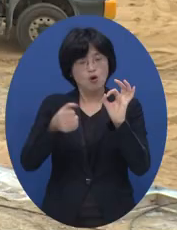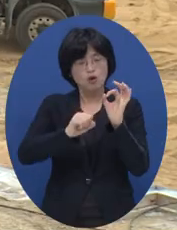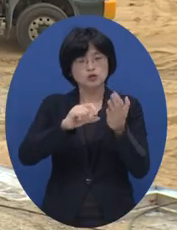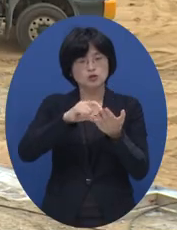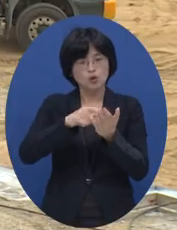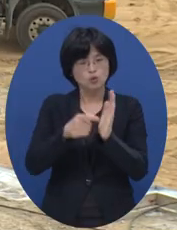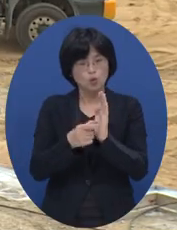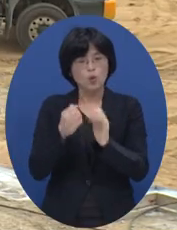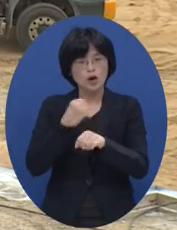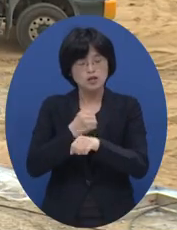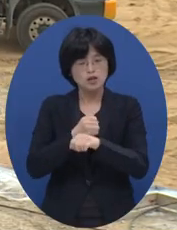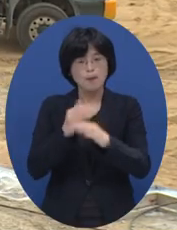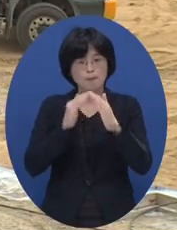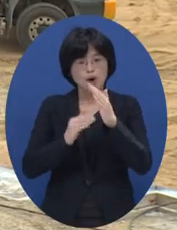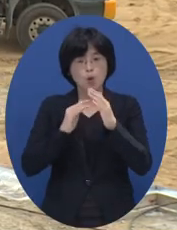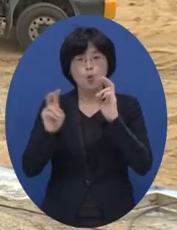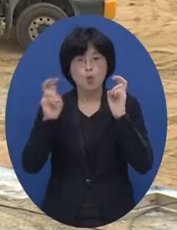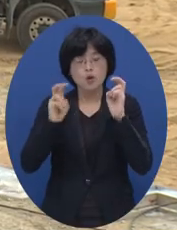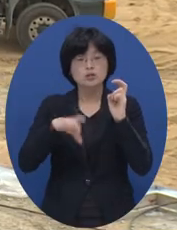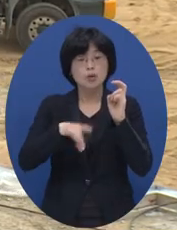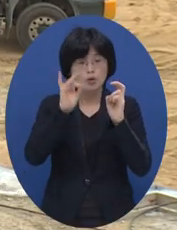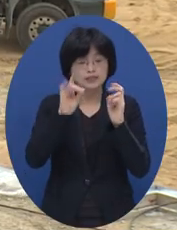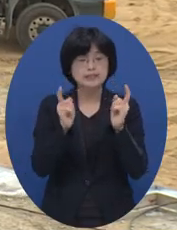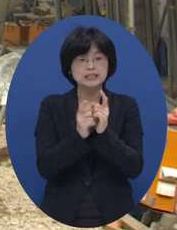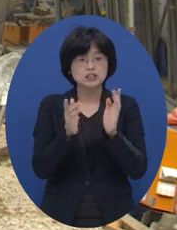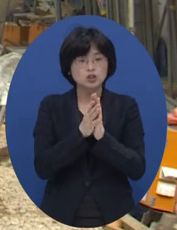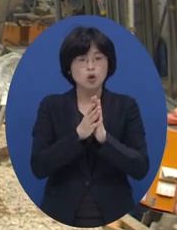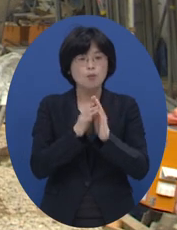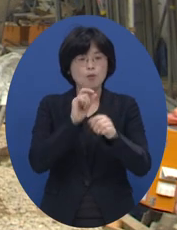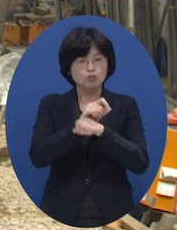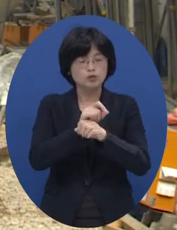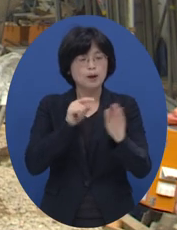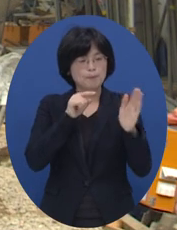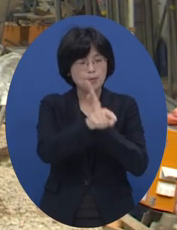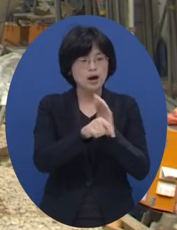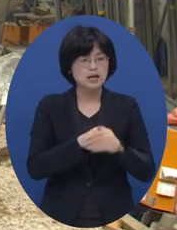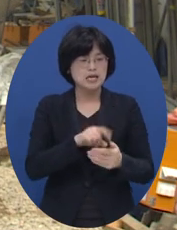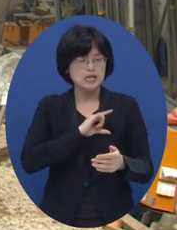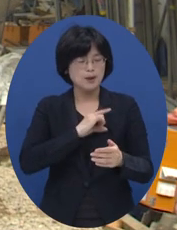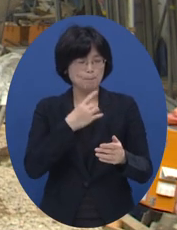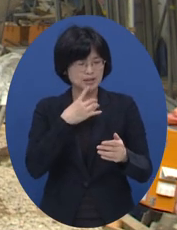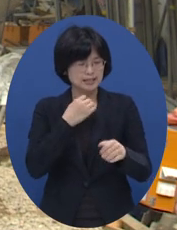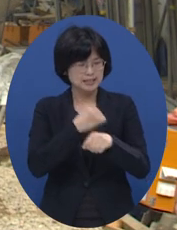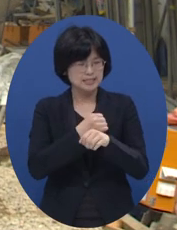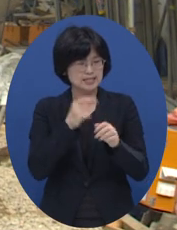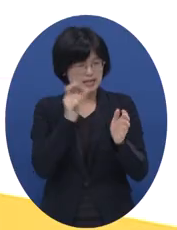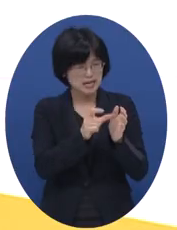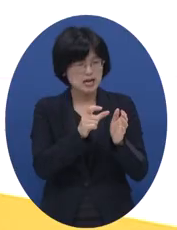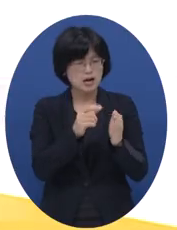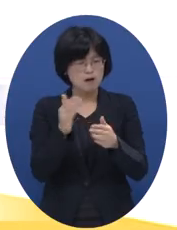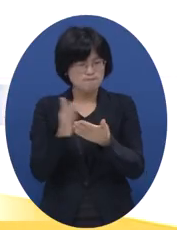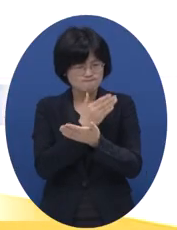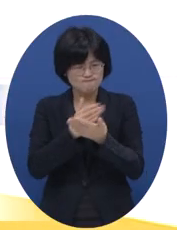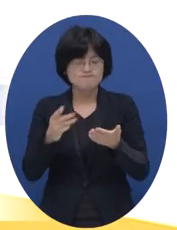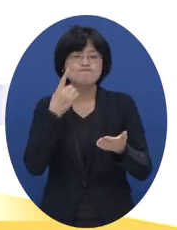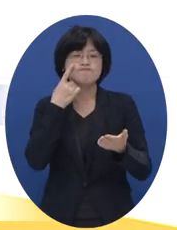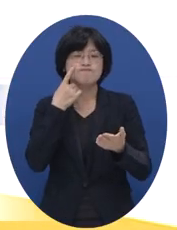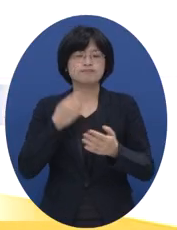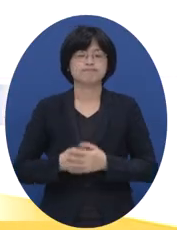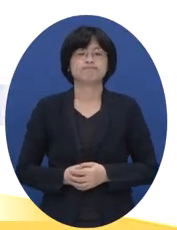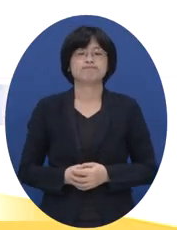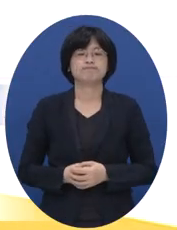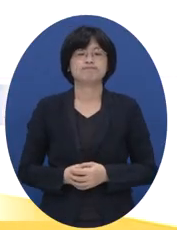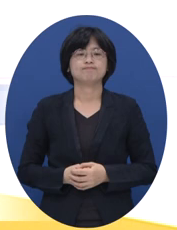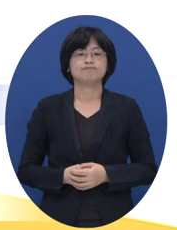적격 심사 대상에 오른 업체 실제 사무실을 방문할 페이퍼컴퍼니 유물을 가릴 계획입니다 밴드 등의 이공계 친히